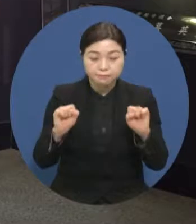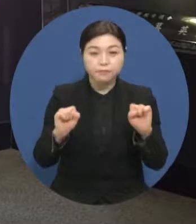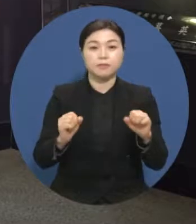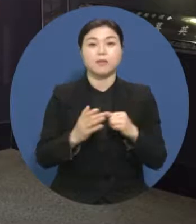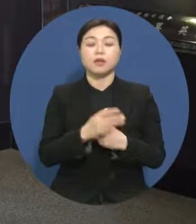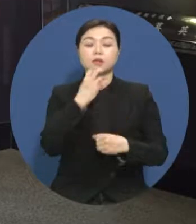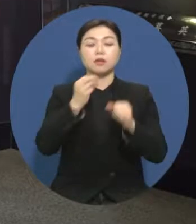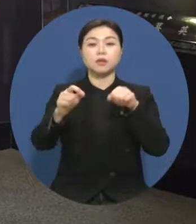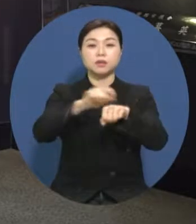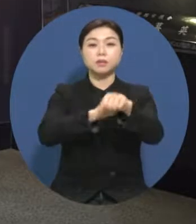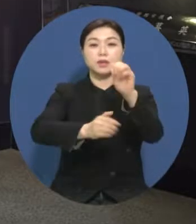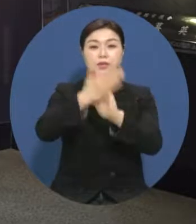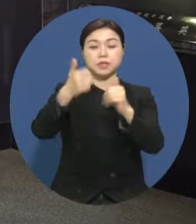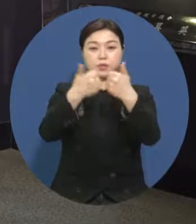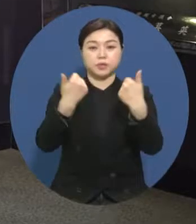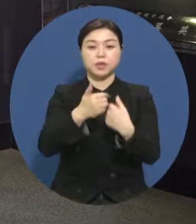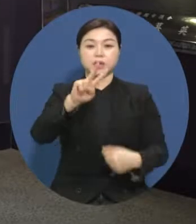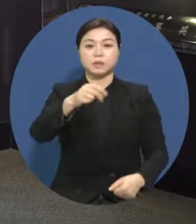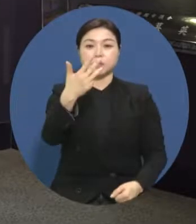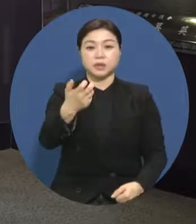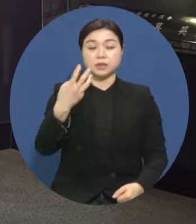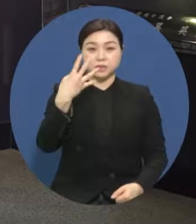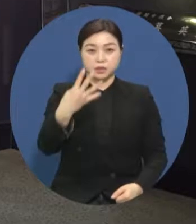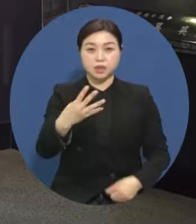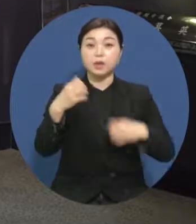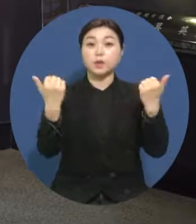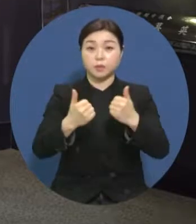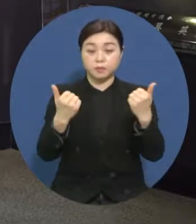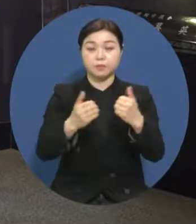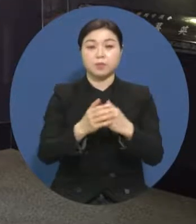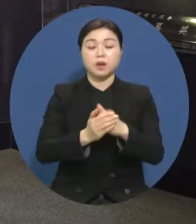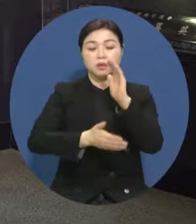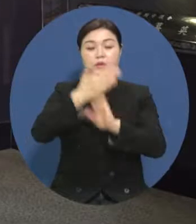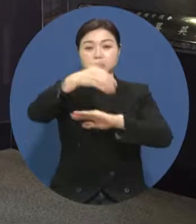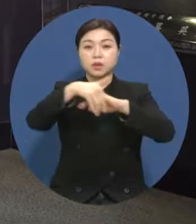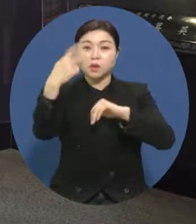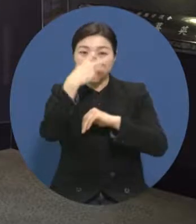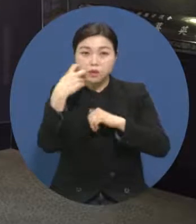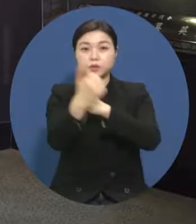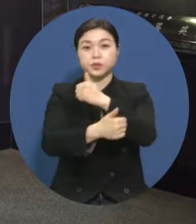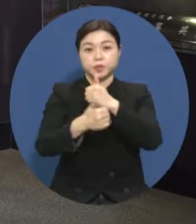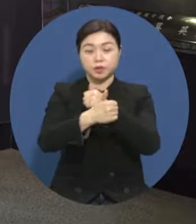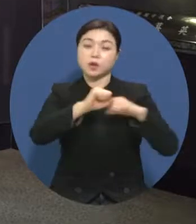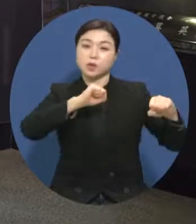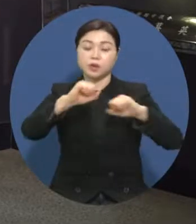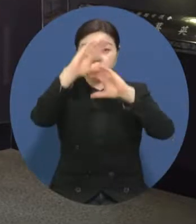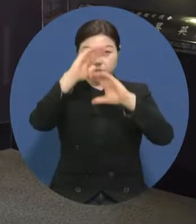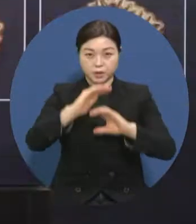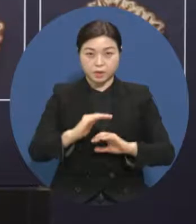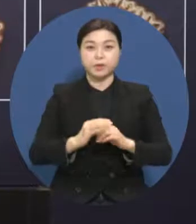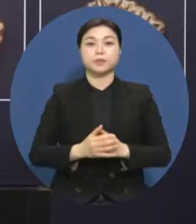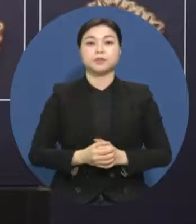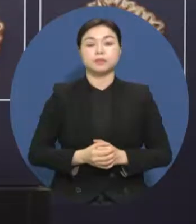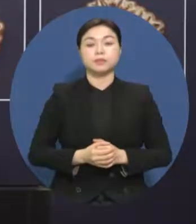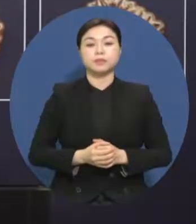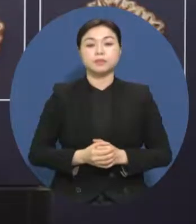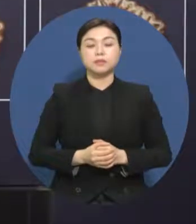안녕하십니까. 서울특별시의회 제284회 정례회 도시계획관리위원회 의정활동 소식입니다.